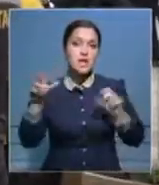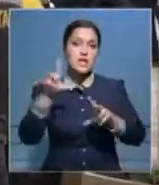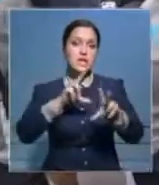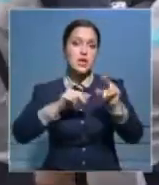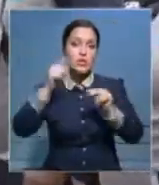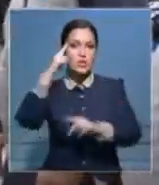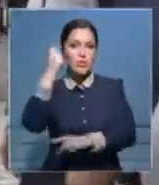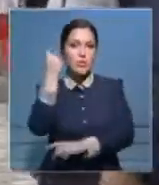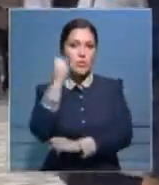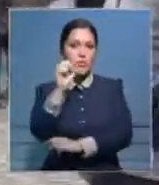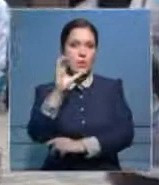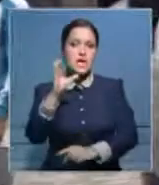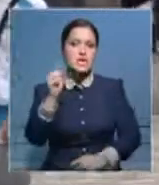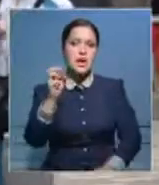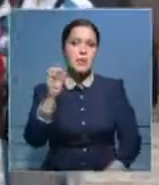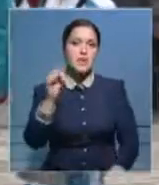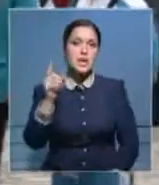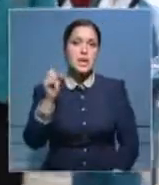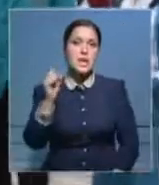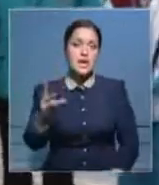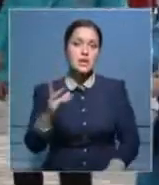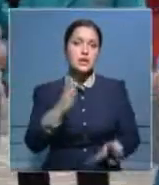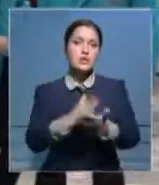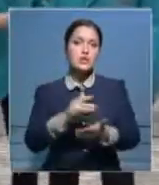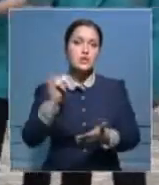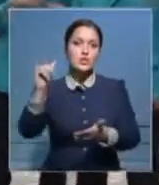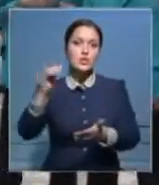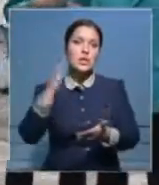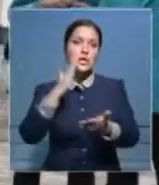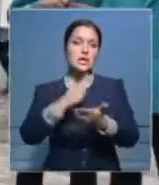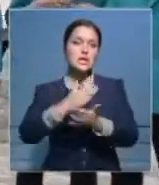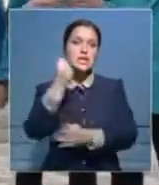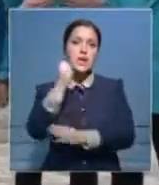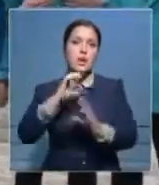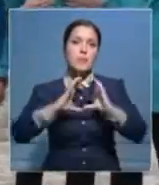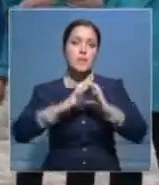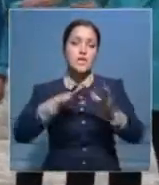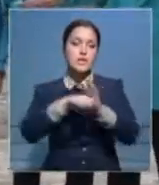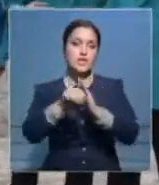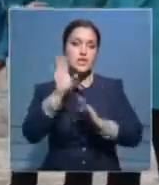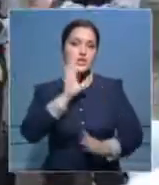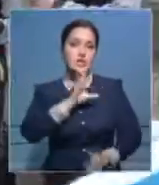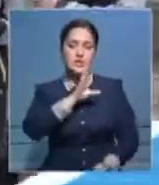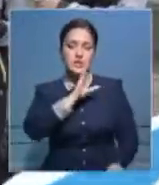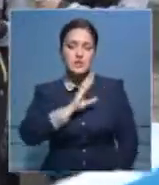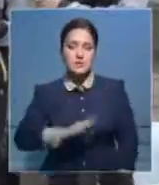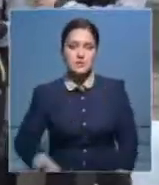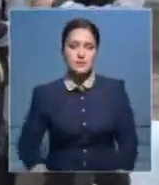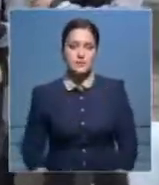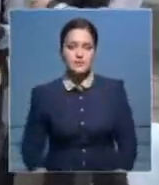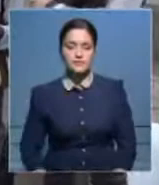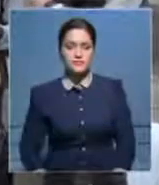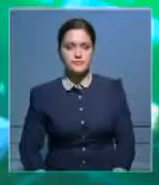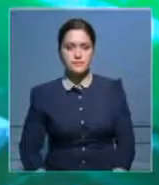Особые надежды возлагают на Алимгуль Сабырхан, обладательницу титула вице-чемпионки мира среди женщин.